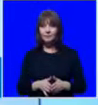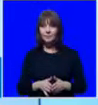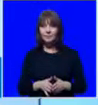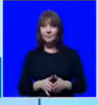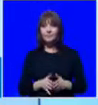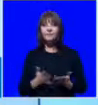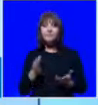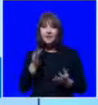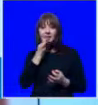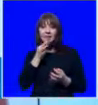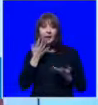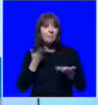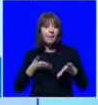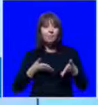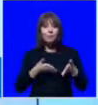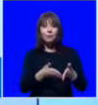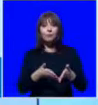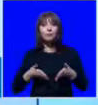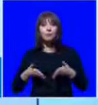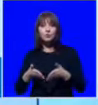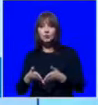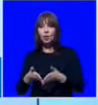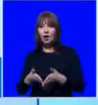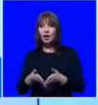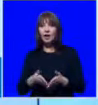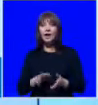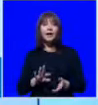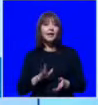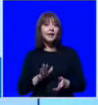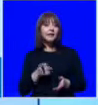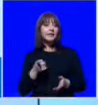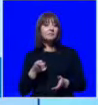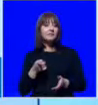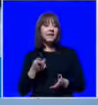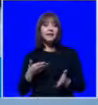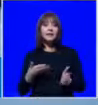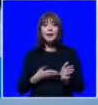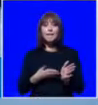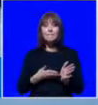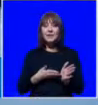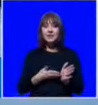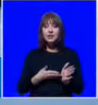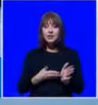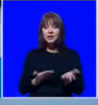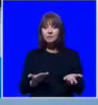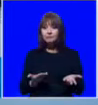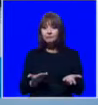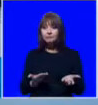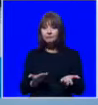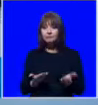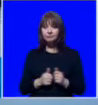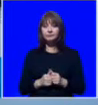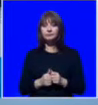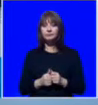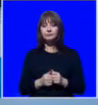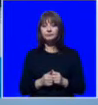Отсъства посоката и това е вярно. И техните аргументи заслужават уважение, както и нашите не могат да бъдат